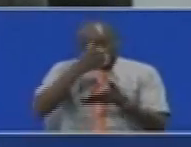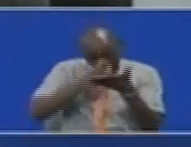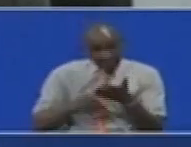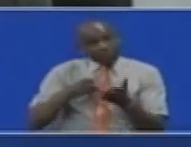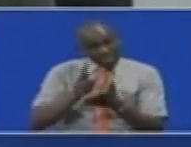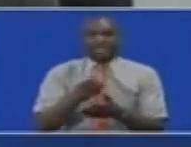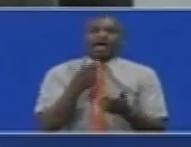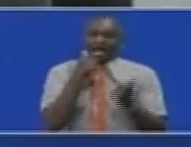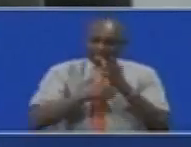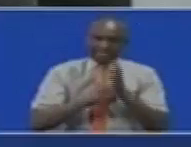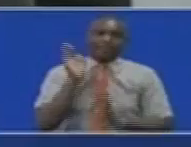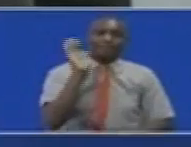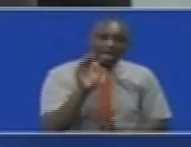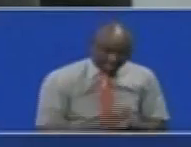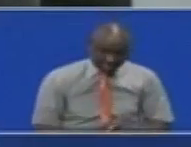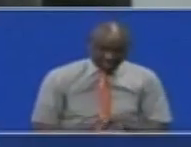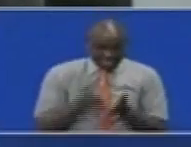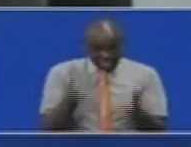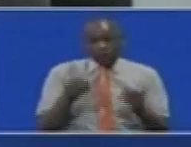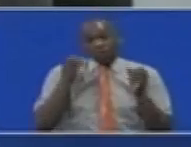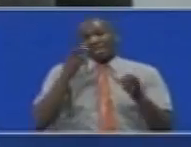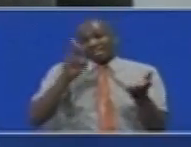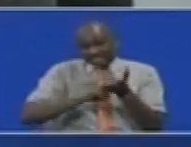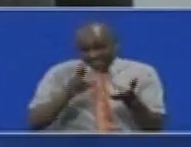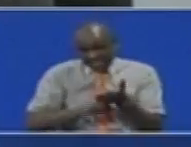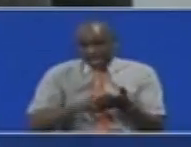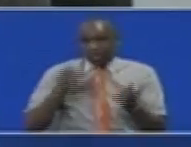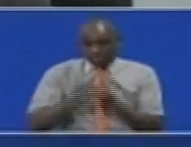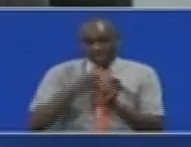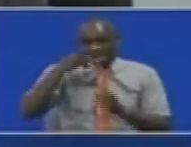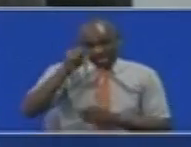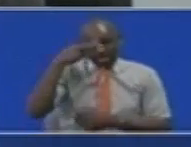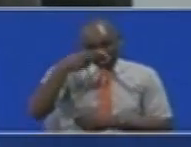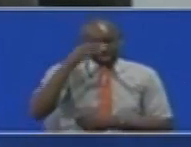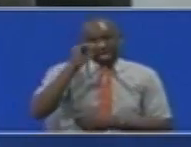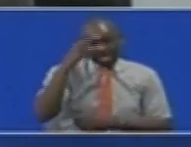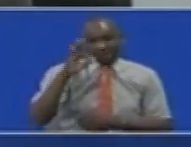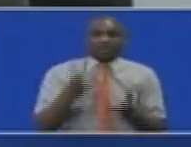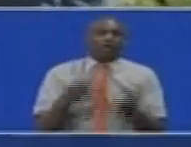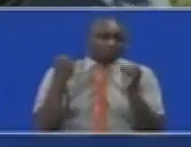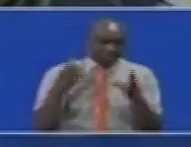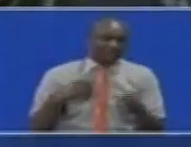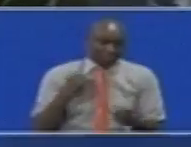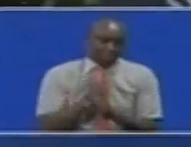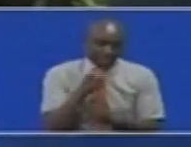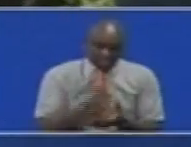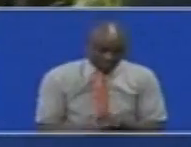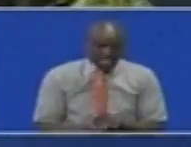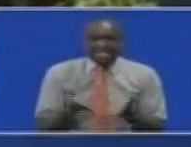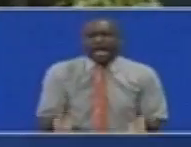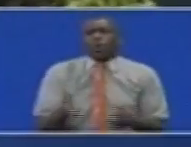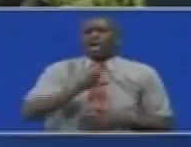finally, you know, registering with NHIF, or at least showing the process that they are registering with NHIF. Katika kaunti ya